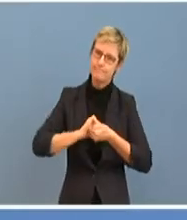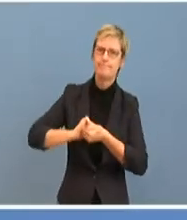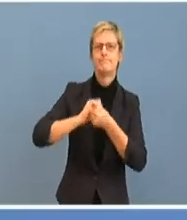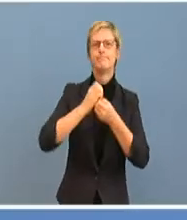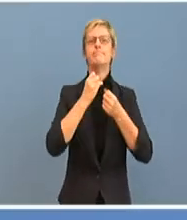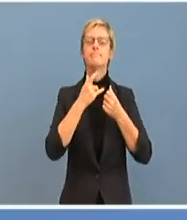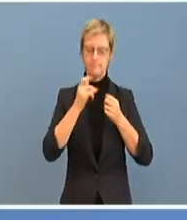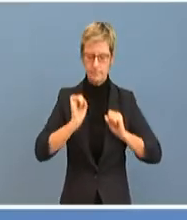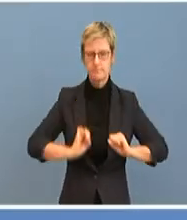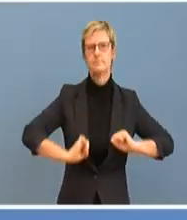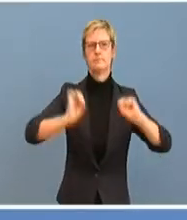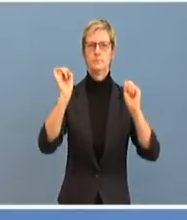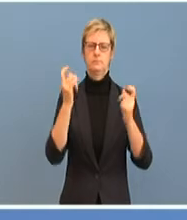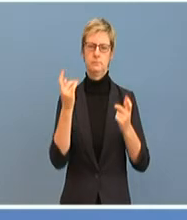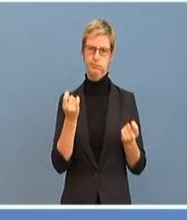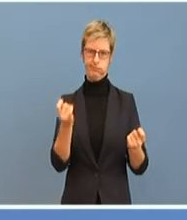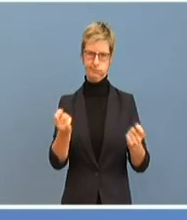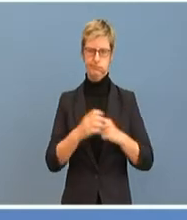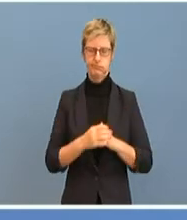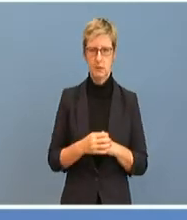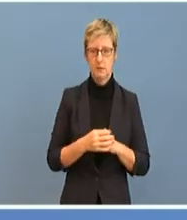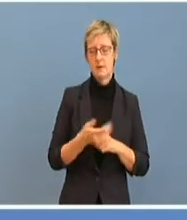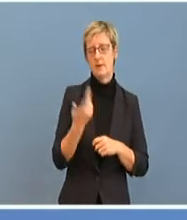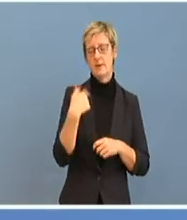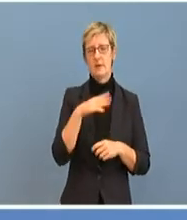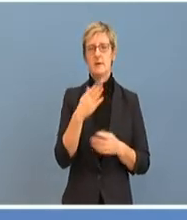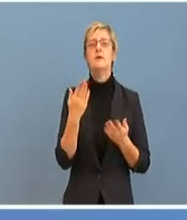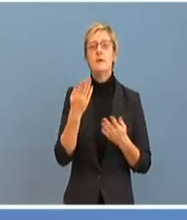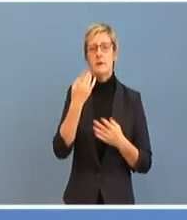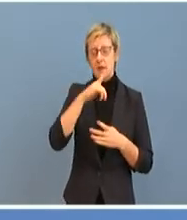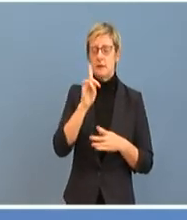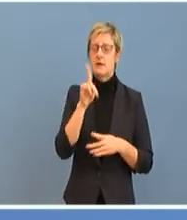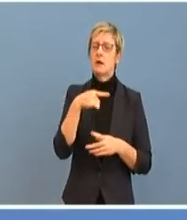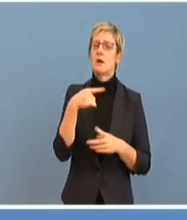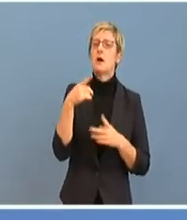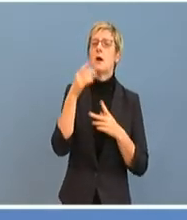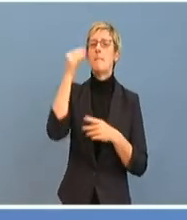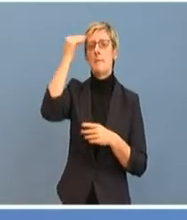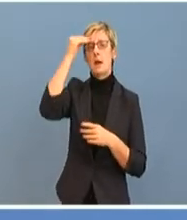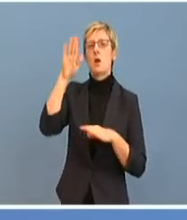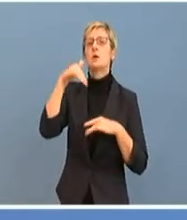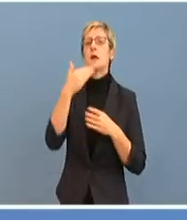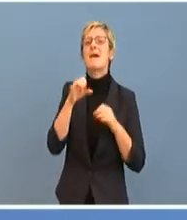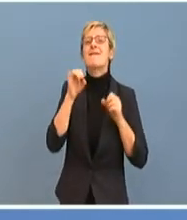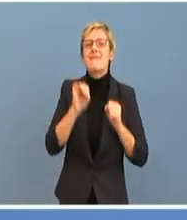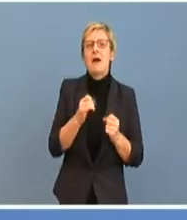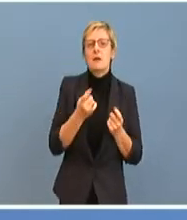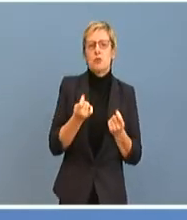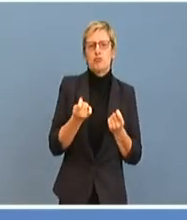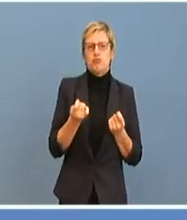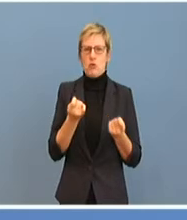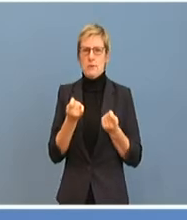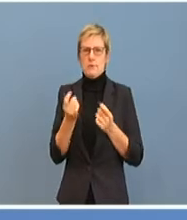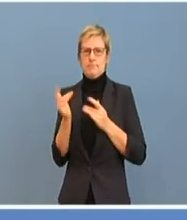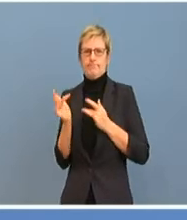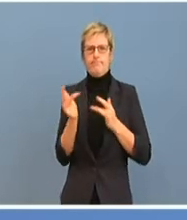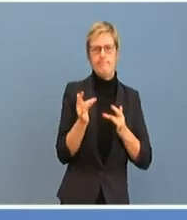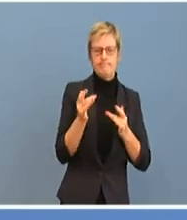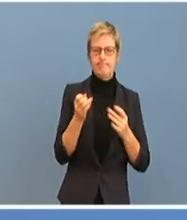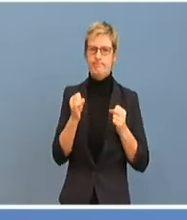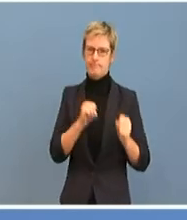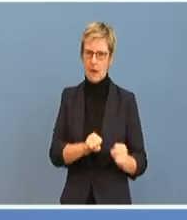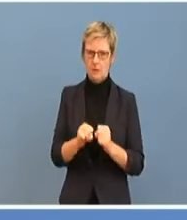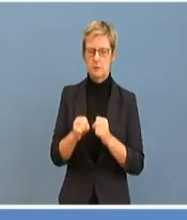die Bundeskanzlerin hat das am Freitag gesagt, wir sind nicht ohnmächtig. Gegensteuern ist möglich. In dem Sinne war das am Freitag ein sehr gutes